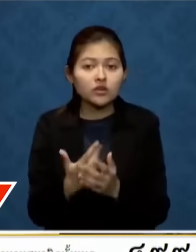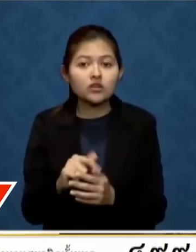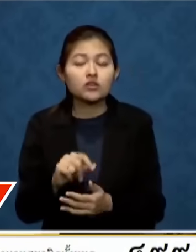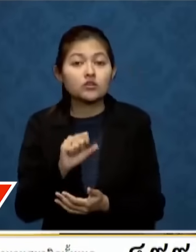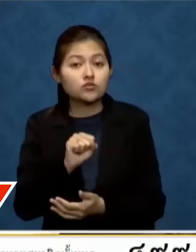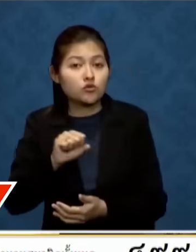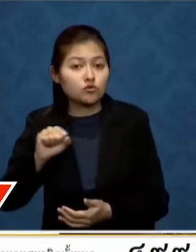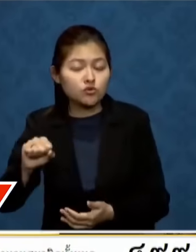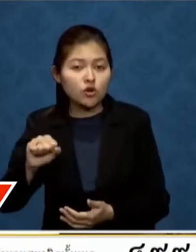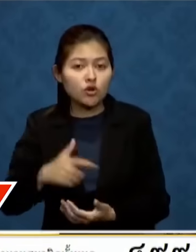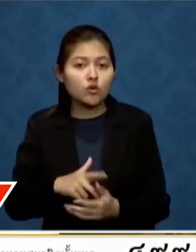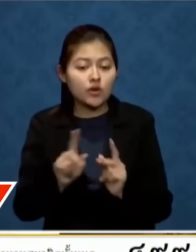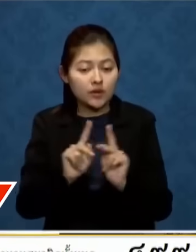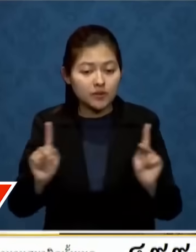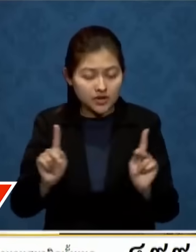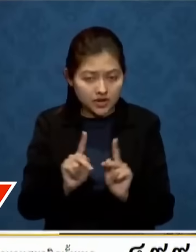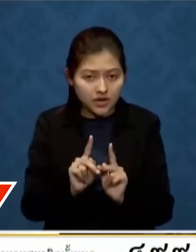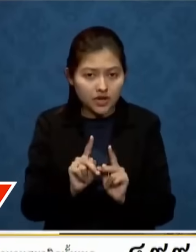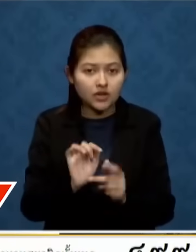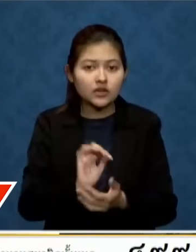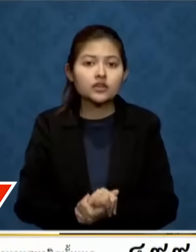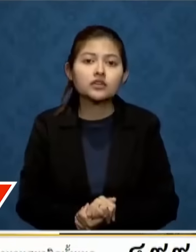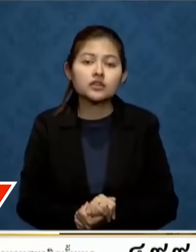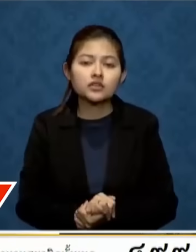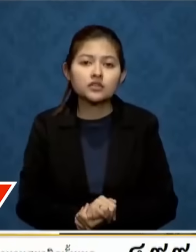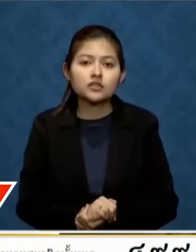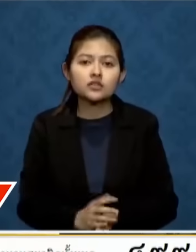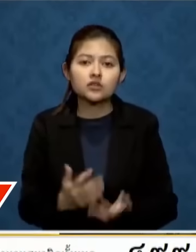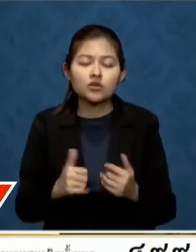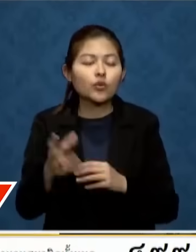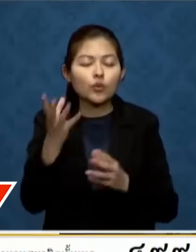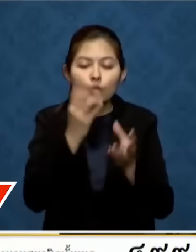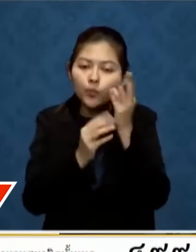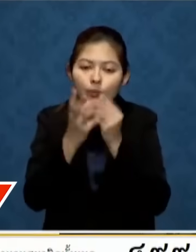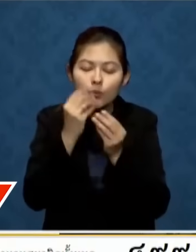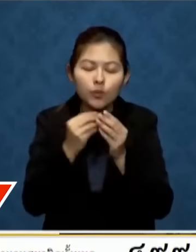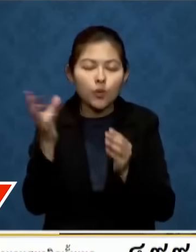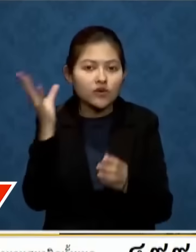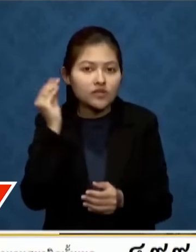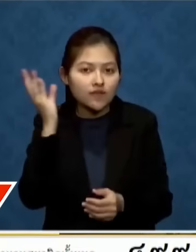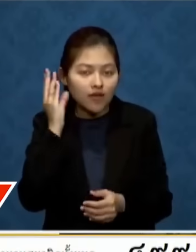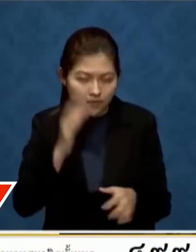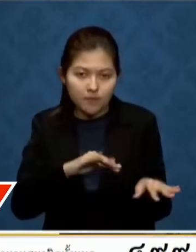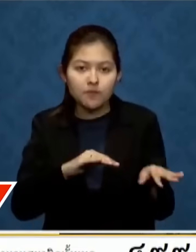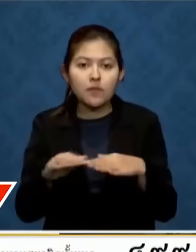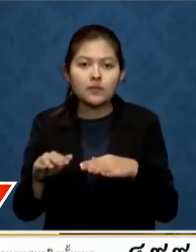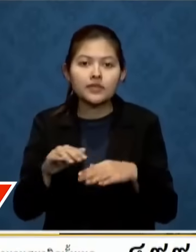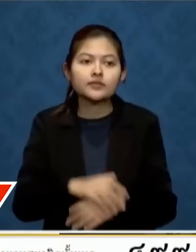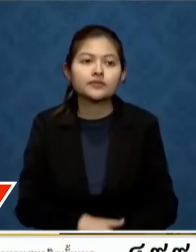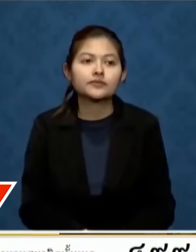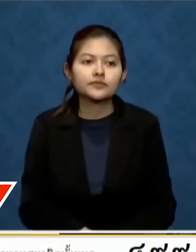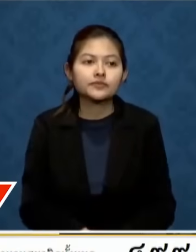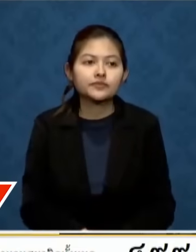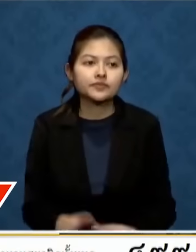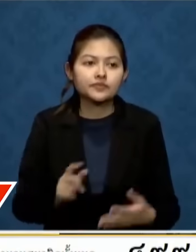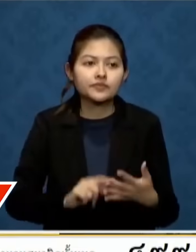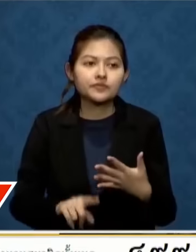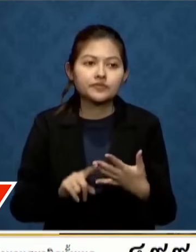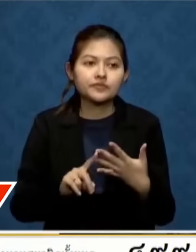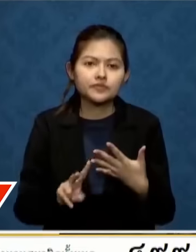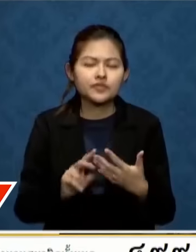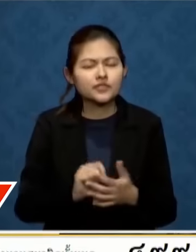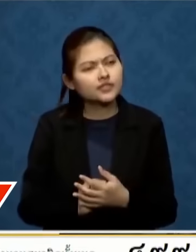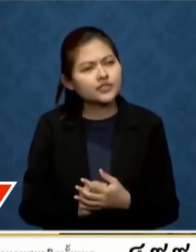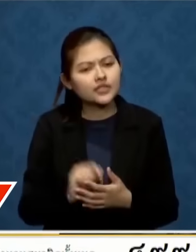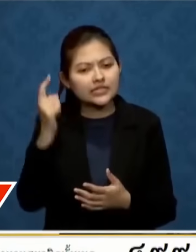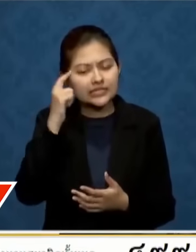หรือคณะกรรมการเองก็ดีให้ได้รับรู้ไปพร้อมๆกันเลยค่ะและอีกเรื่องนึงนะคะอีกหนึ่งประเด็นก็คือดิฉันมานั่งคิด